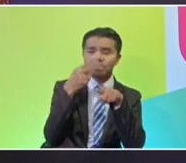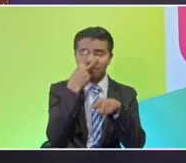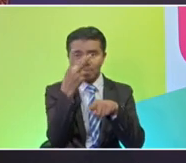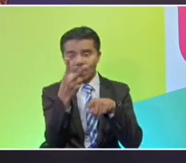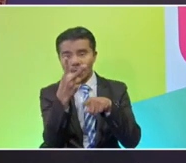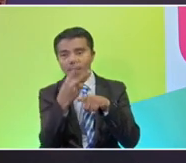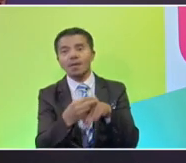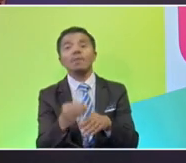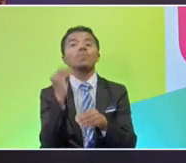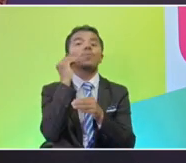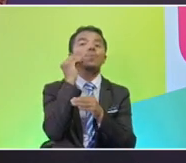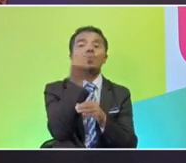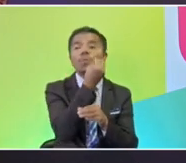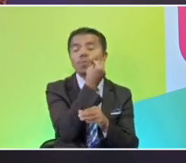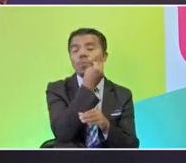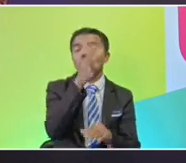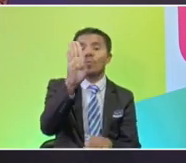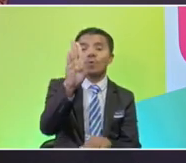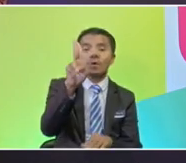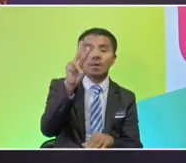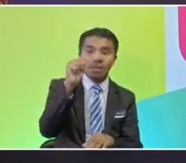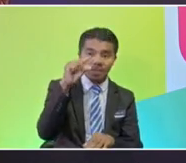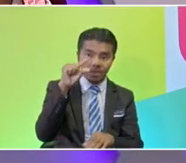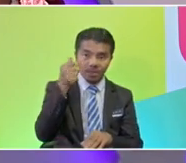bunga-bunga bunga bunga